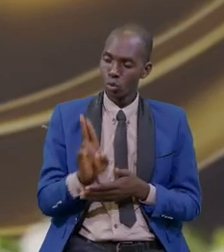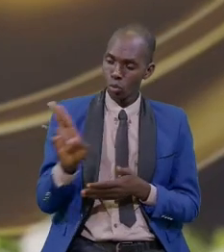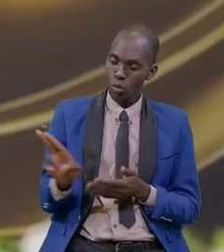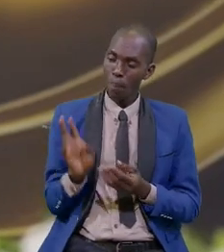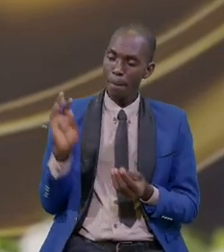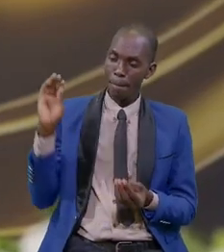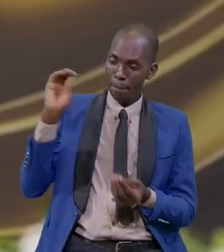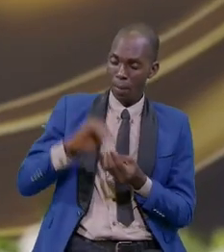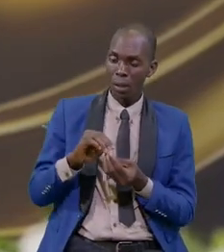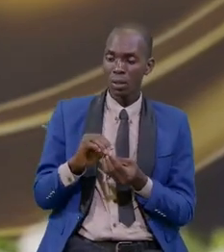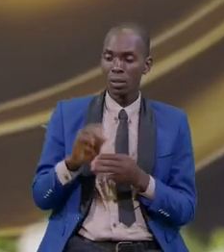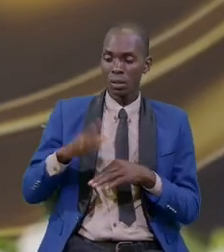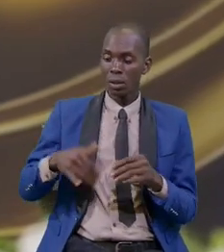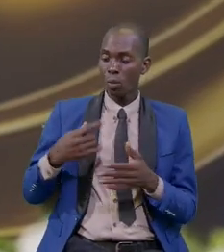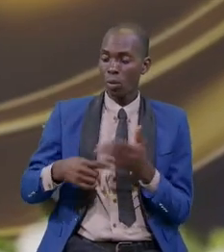de plus,